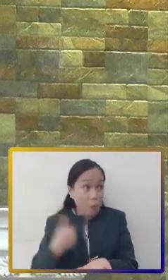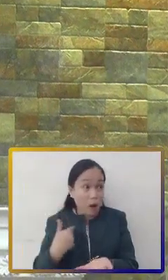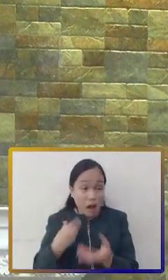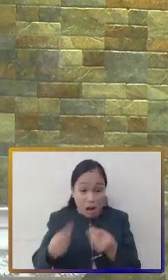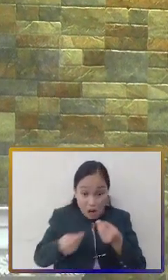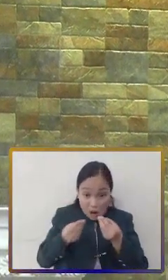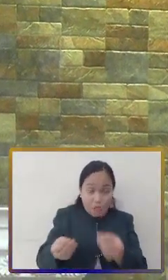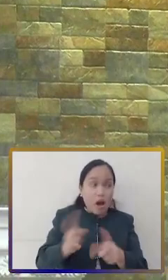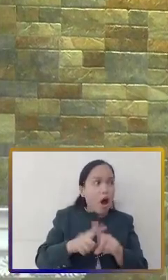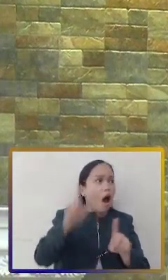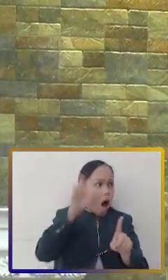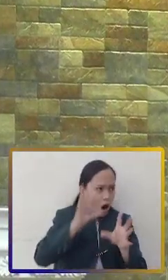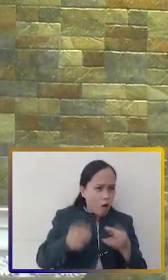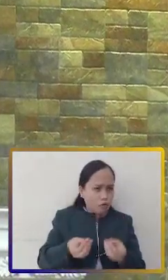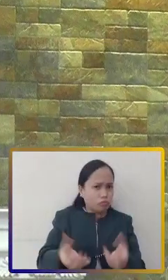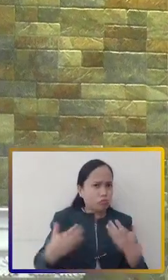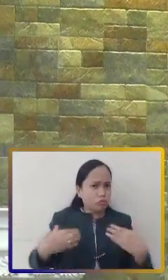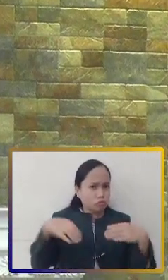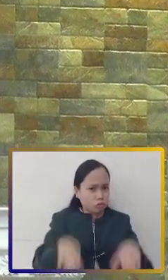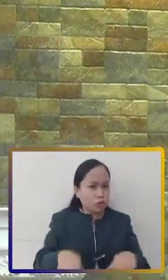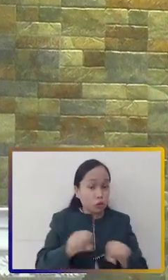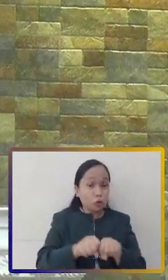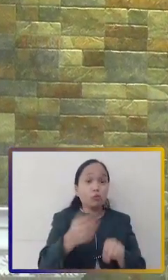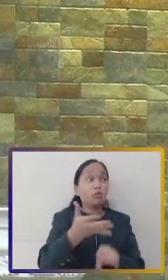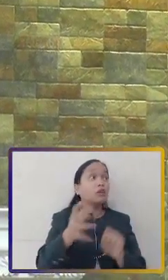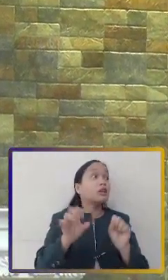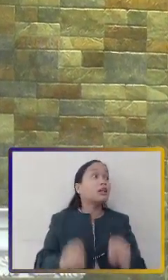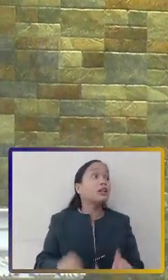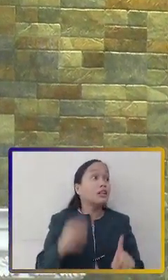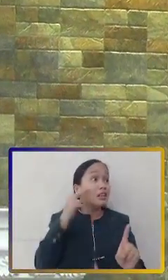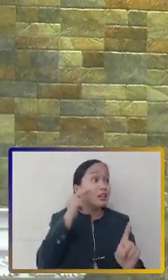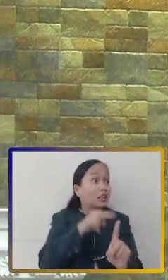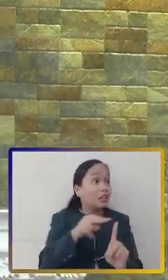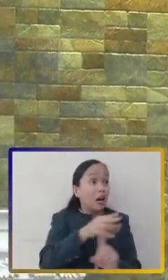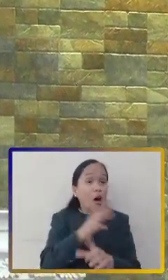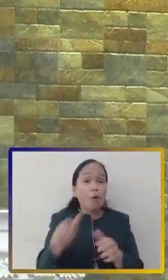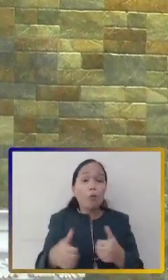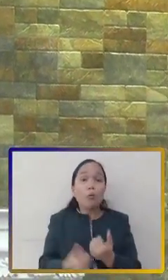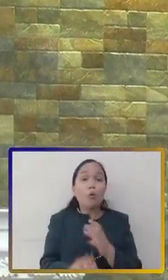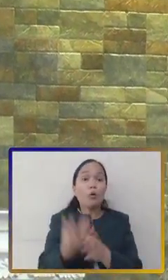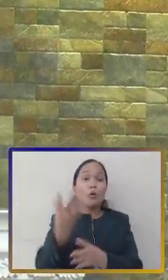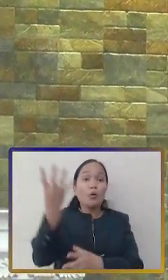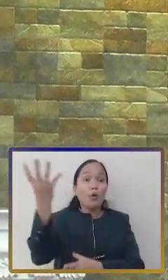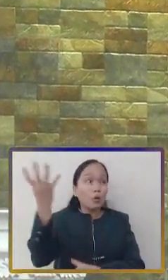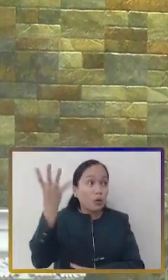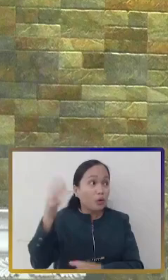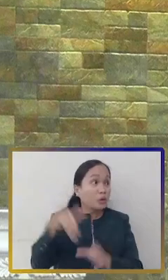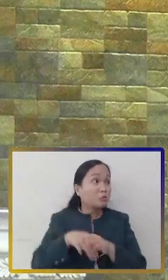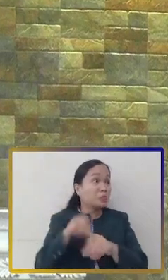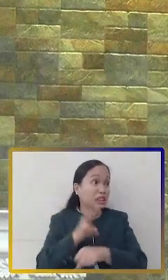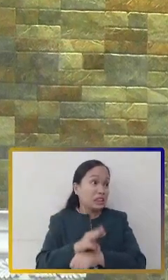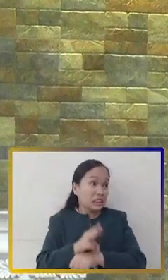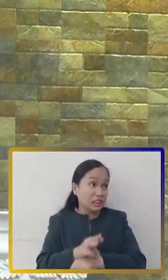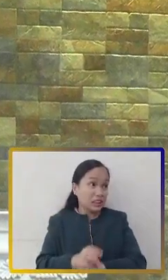ng bahagi sa kanyang gawain para makita mo kung gaano ka rin lalago na ikaw ay kabilang sa gawain ng